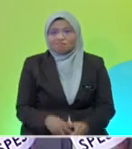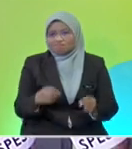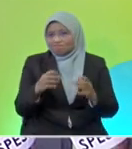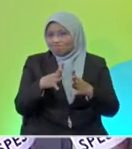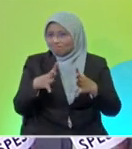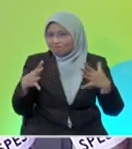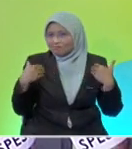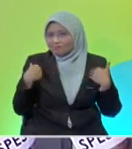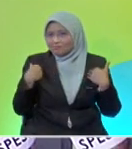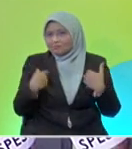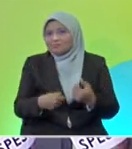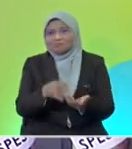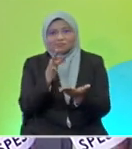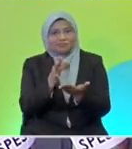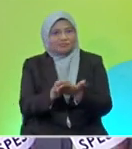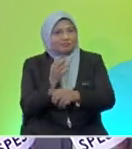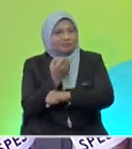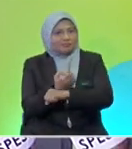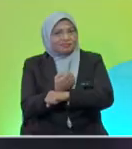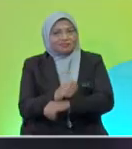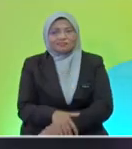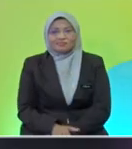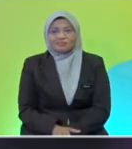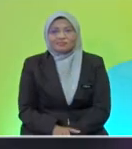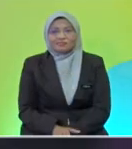si Linda kayak mereka ini sayangku